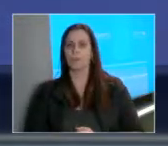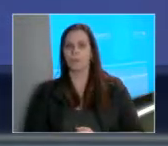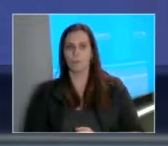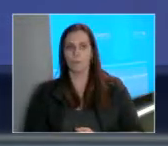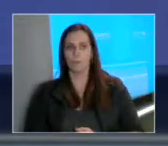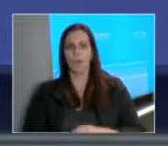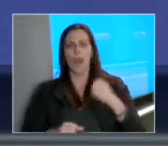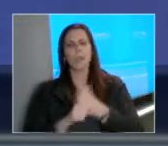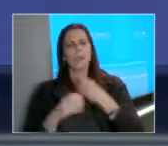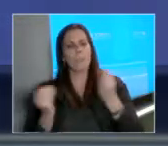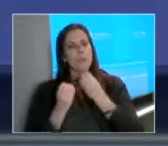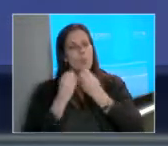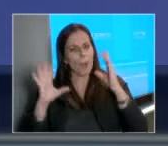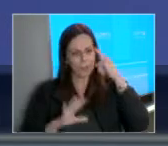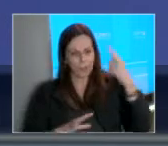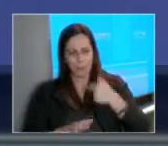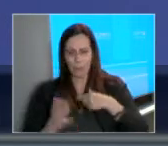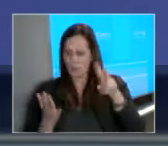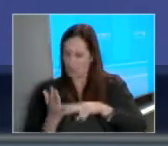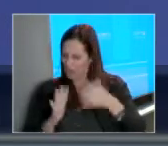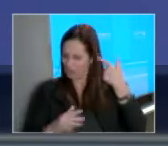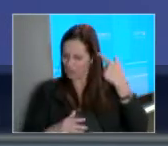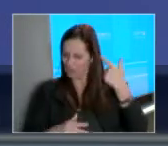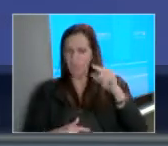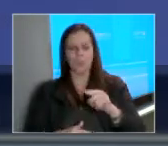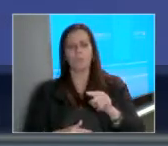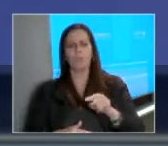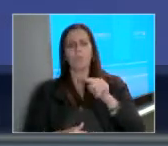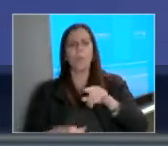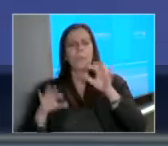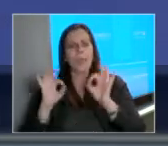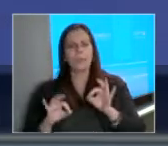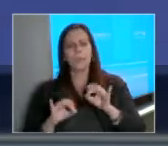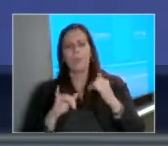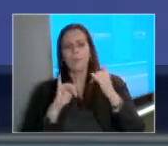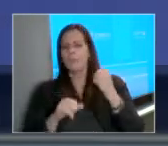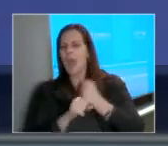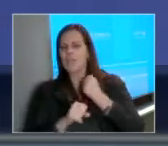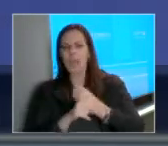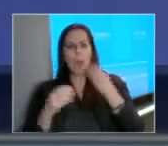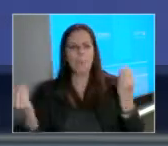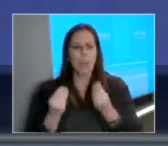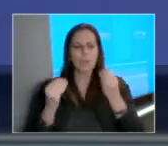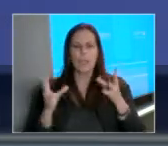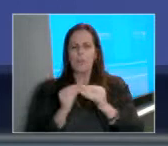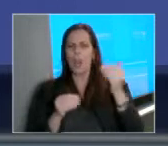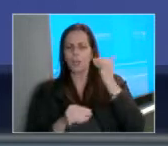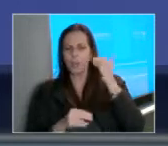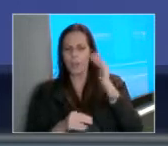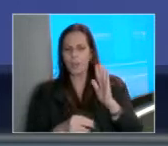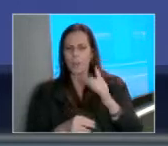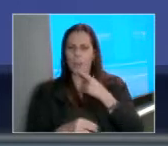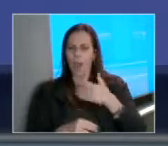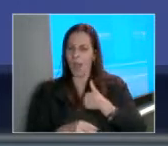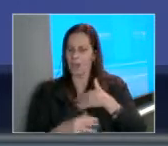מבקר המדינה עשה משהו מדהים בעיניי שקראתי לפני כמה זמן. שוב, הוא בעצם מביא, עשה איזה משהו עם ארצות הברית.